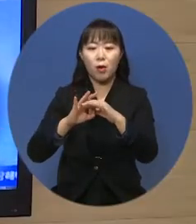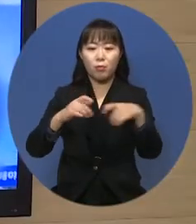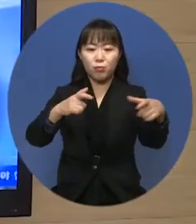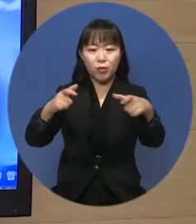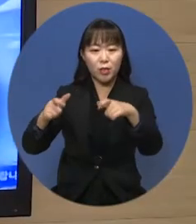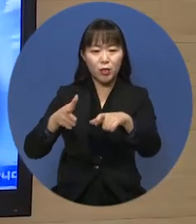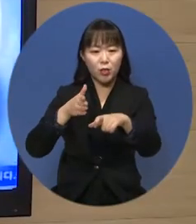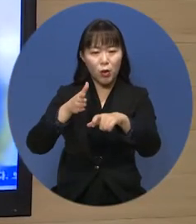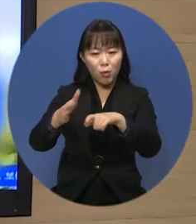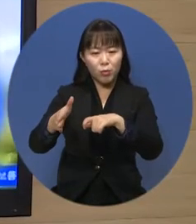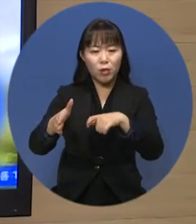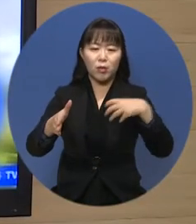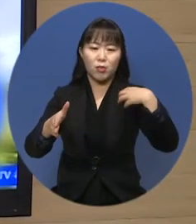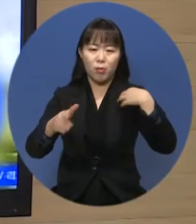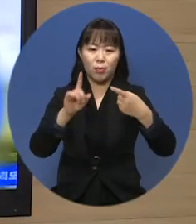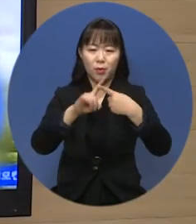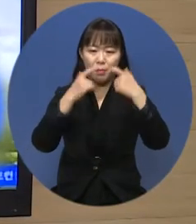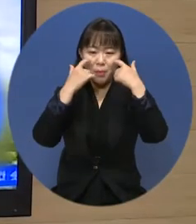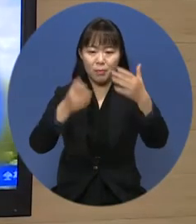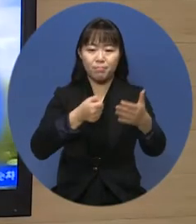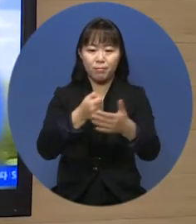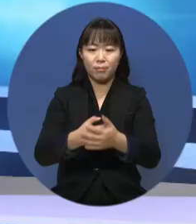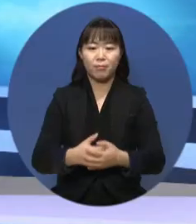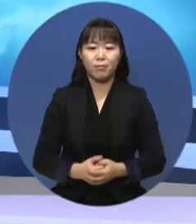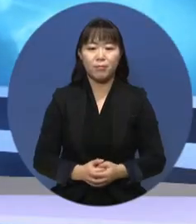방송으로 의 역할을 확고히 했습니다